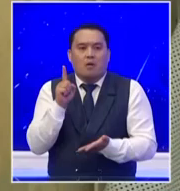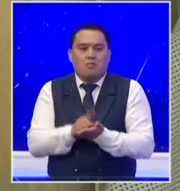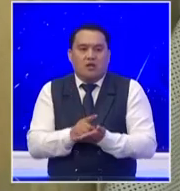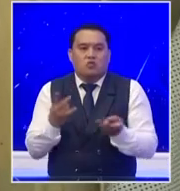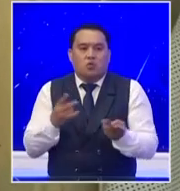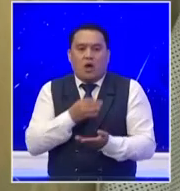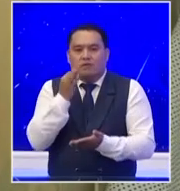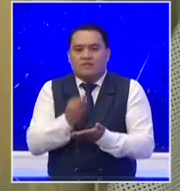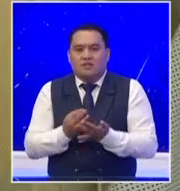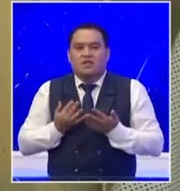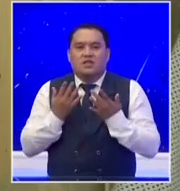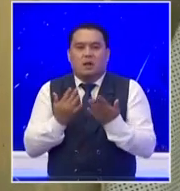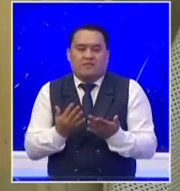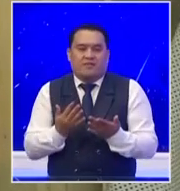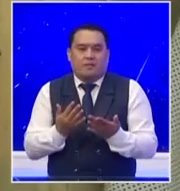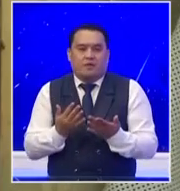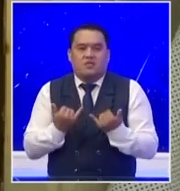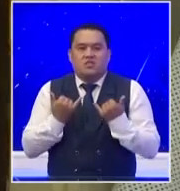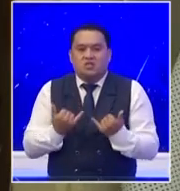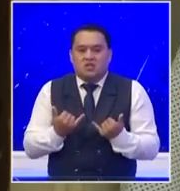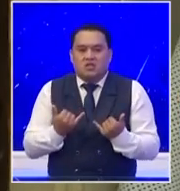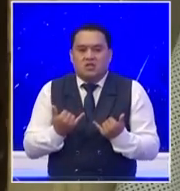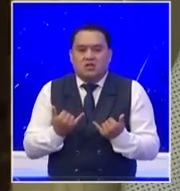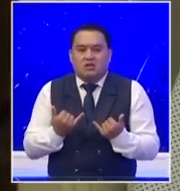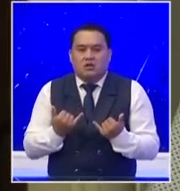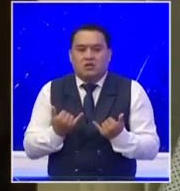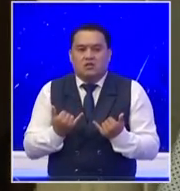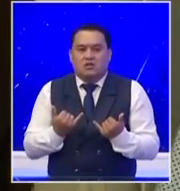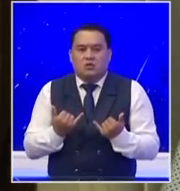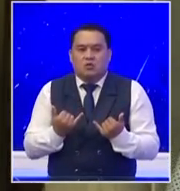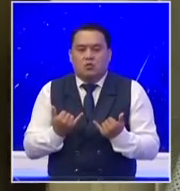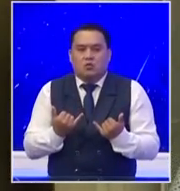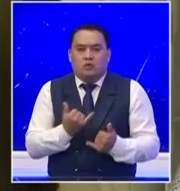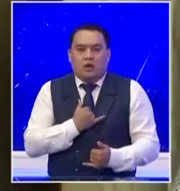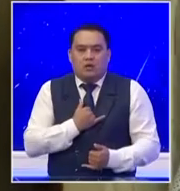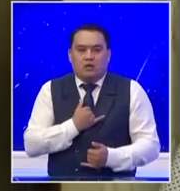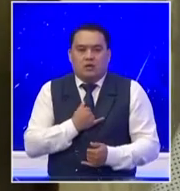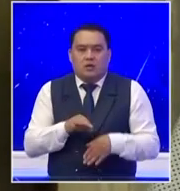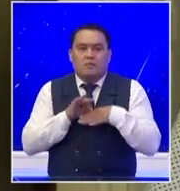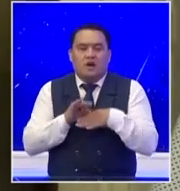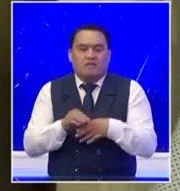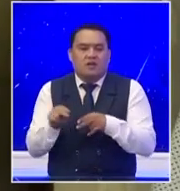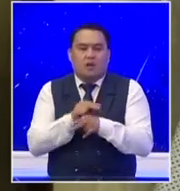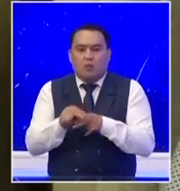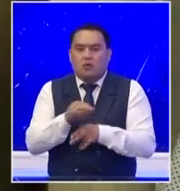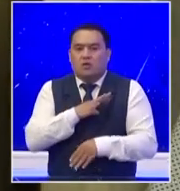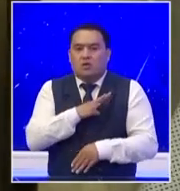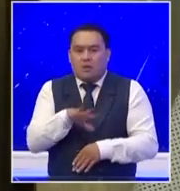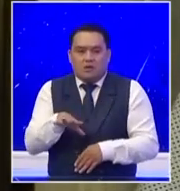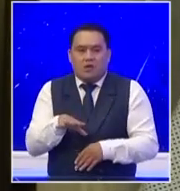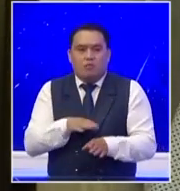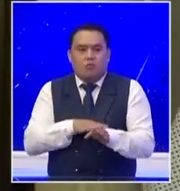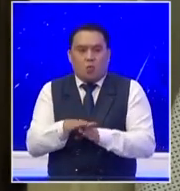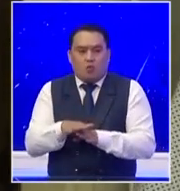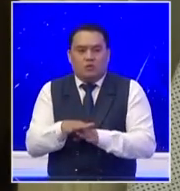цех должен отвечать всем требованиям и нормам. Теперь здесь в настоящее время не проведен текущий ремонт. Полностью давно,